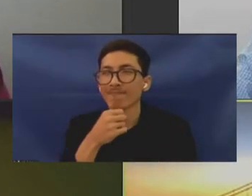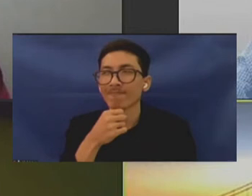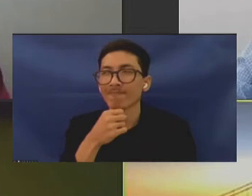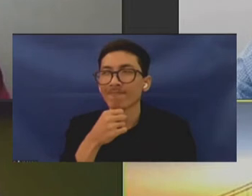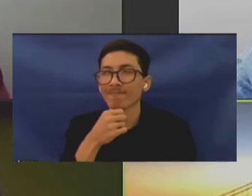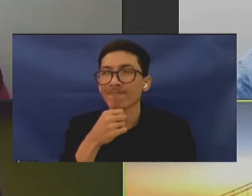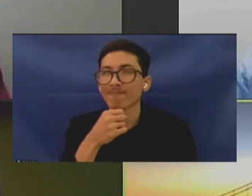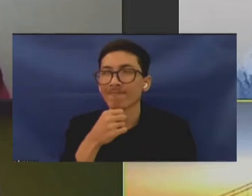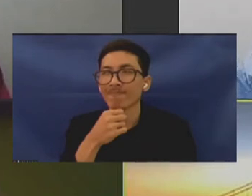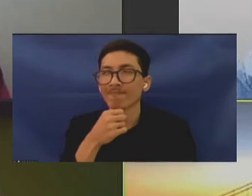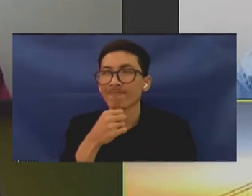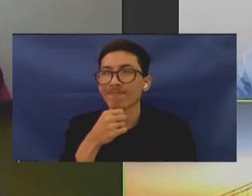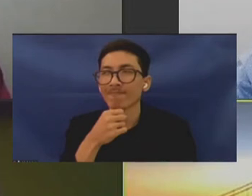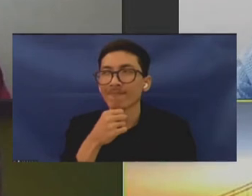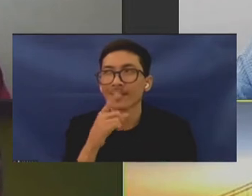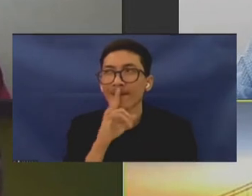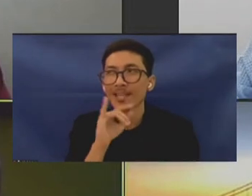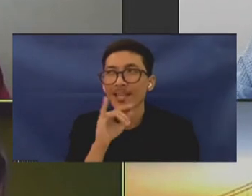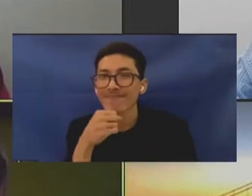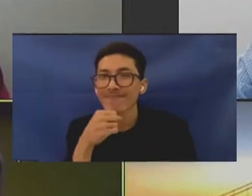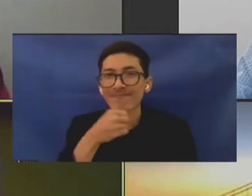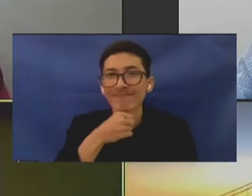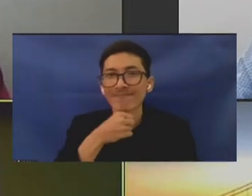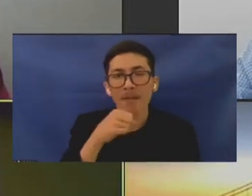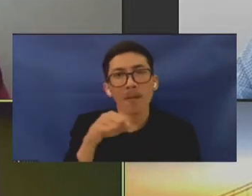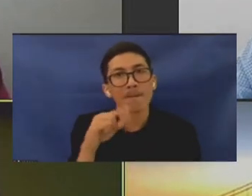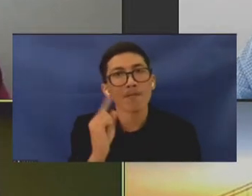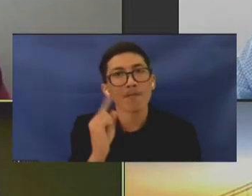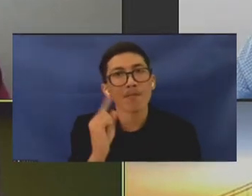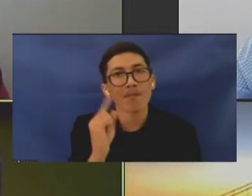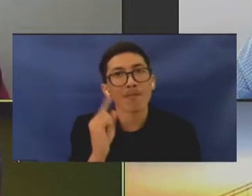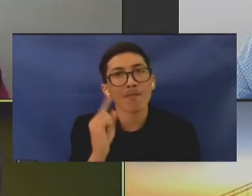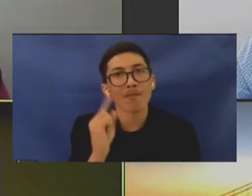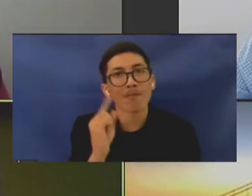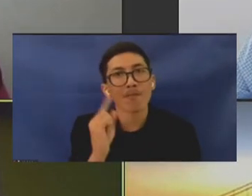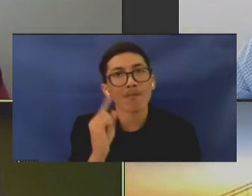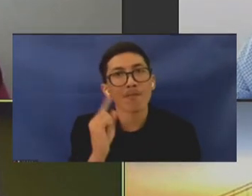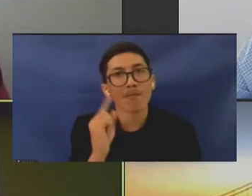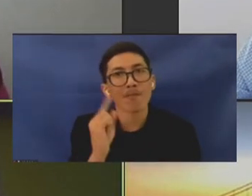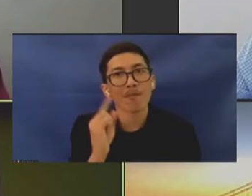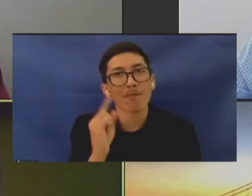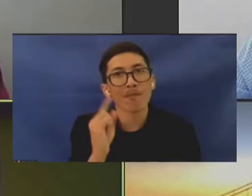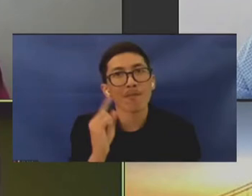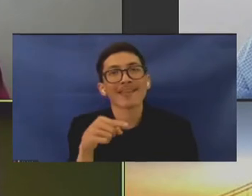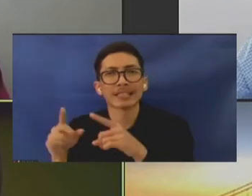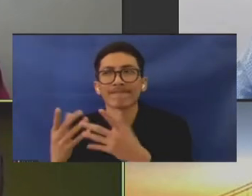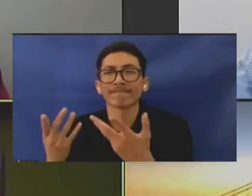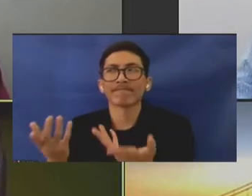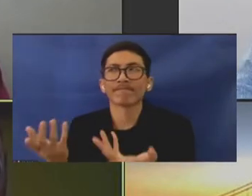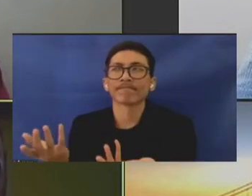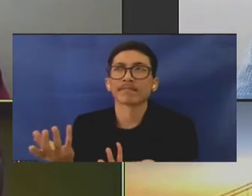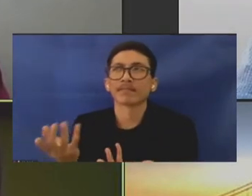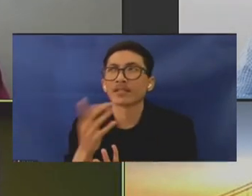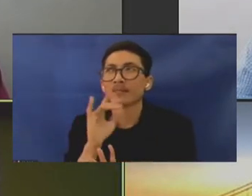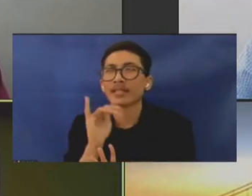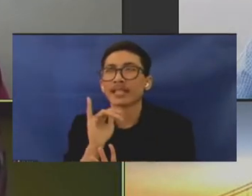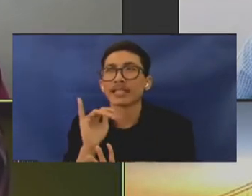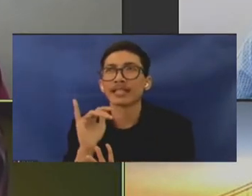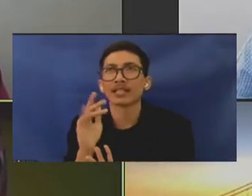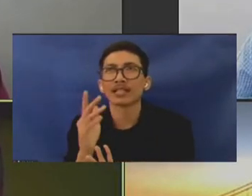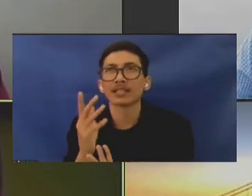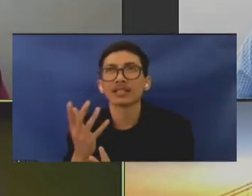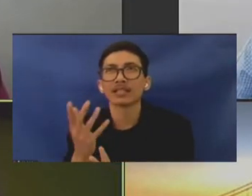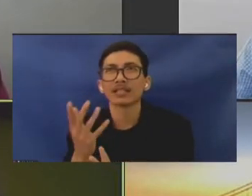Iya. Mulai ke arah sana. Sementara musiknya sendiri dia hanya sebagai penyanyi, masih main keyboard,